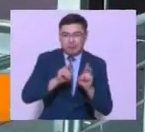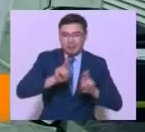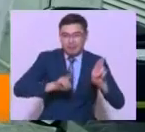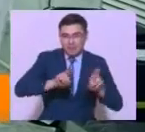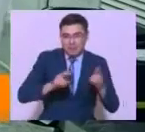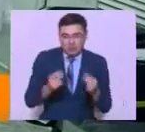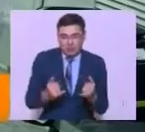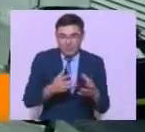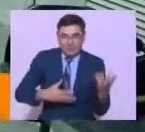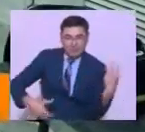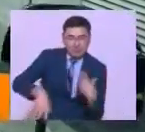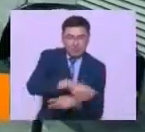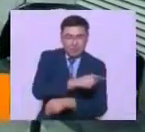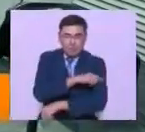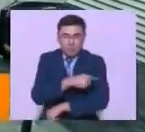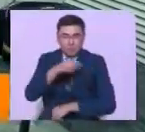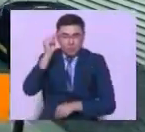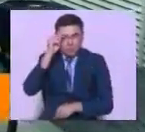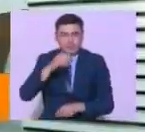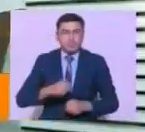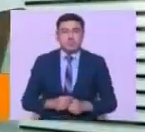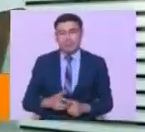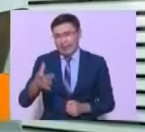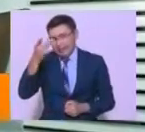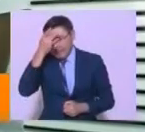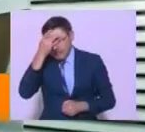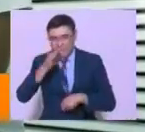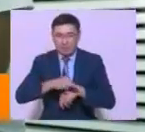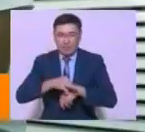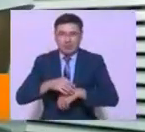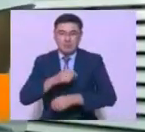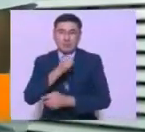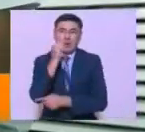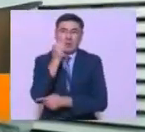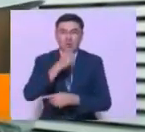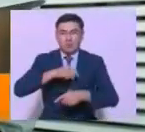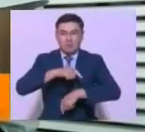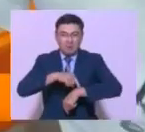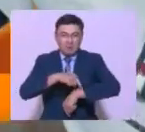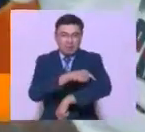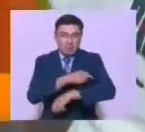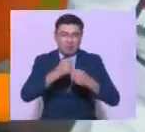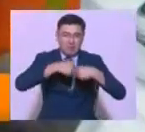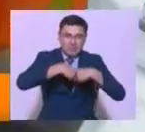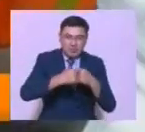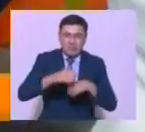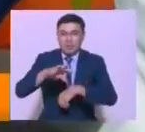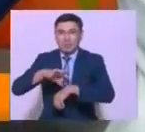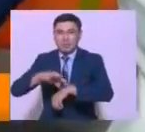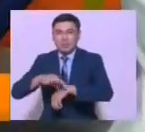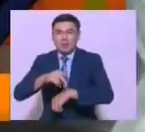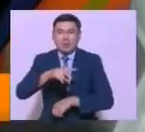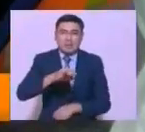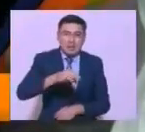жатыр. Маймыл шешегінің белгілері бас ауырады, бұлшық еттер ауырады, дене қызуы көтеріледі, кейін лимфа түйіндері өседі, одан